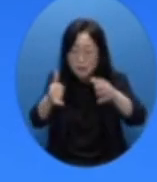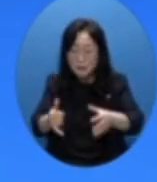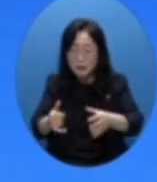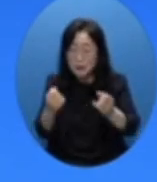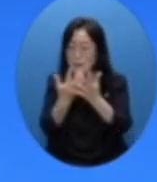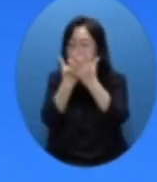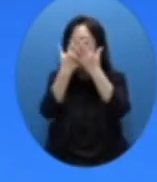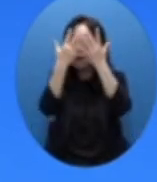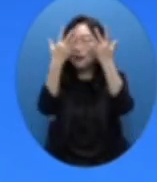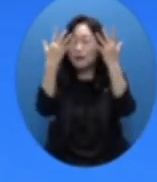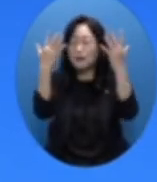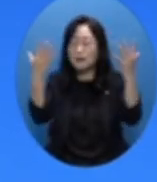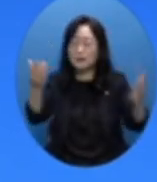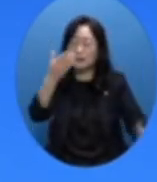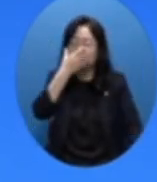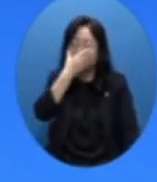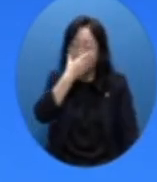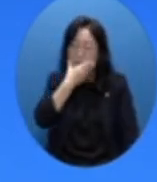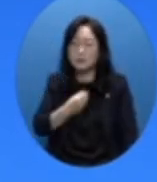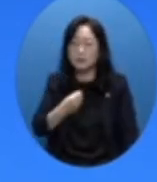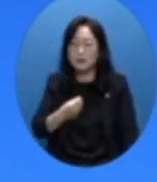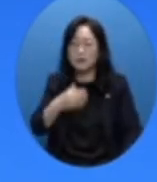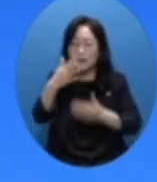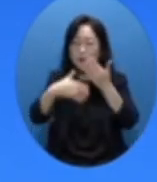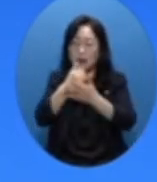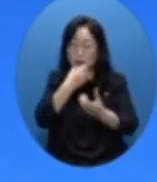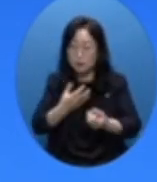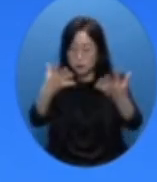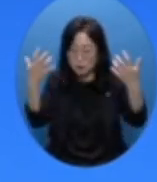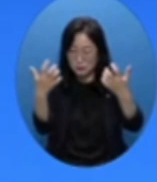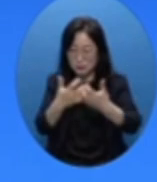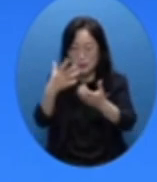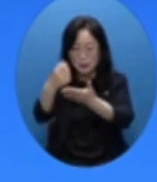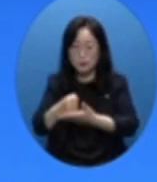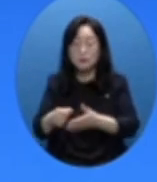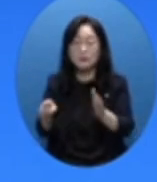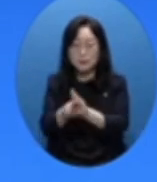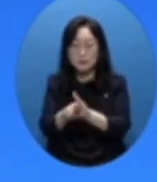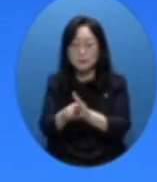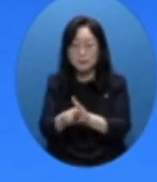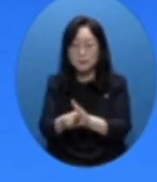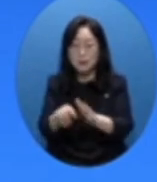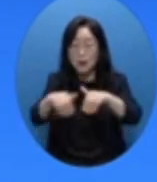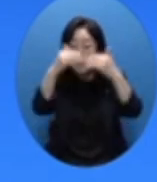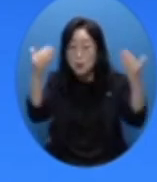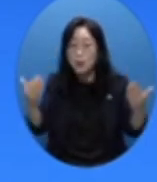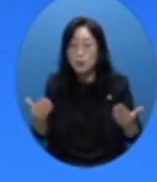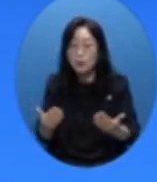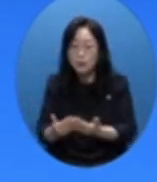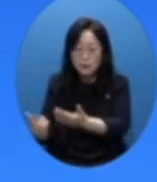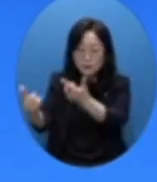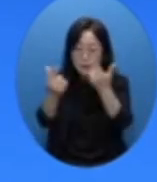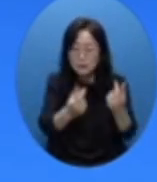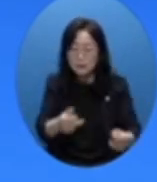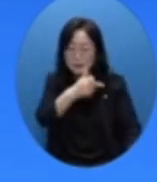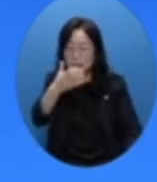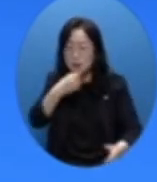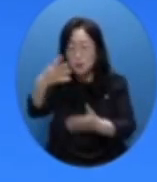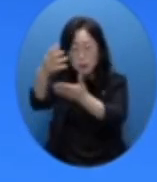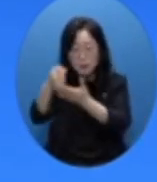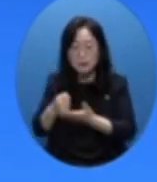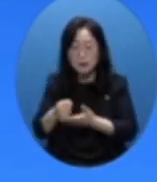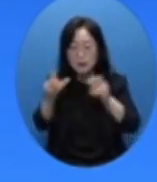밝은 세상 행복한 세상 하루 축구의 넘쳐나는 세상이 될 것입니다 여러분 모두가 이 한복을 받아